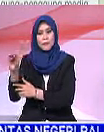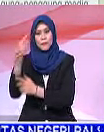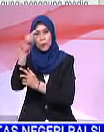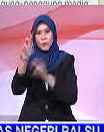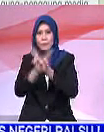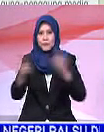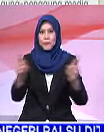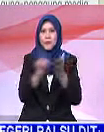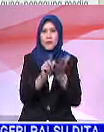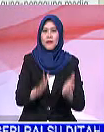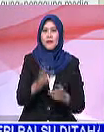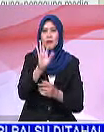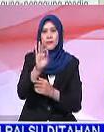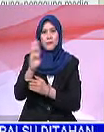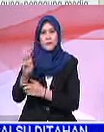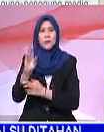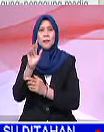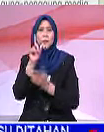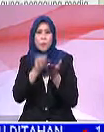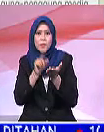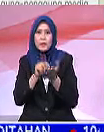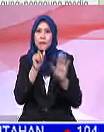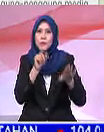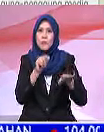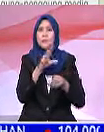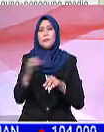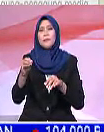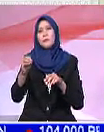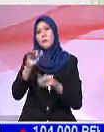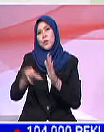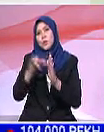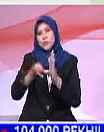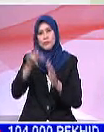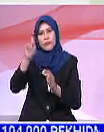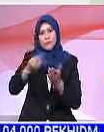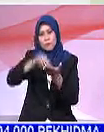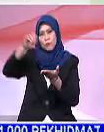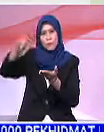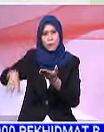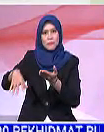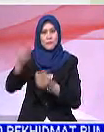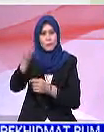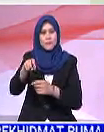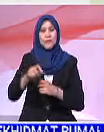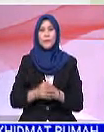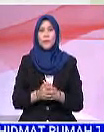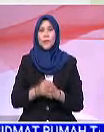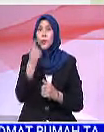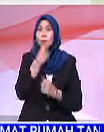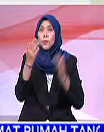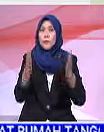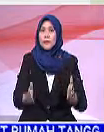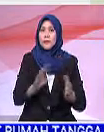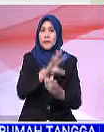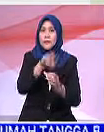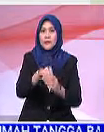media seperti Facebook, Twitter dan YouTube untuk menurunkan kandungan berkenaan. Tambahnya, bagi mana-mana pihak